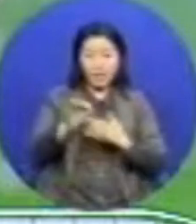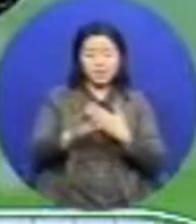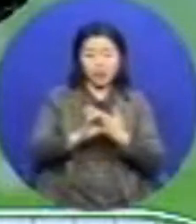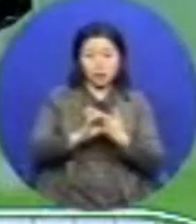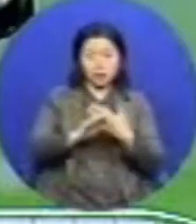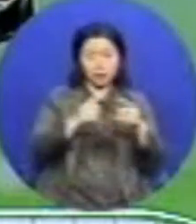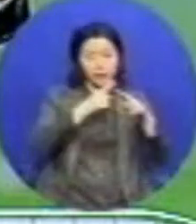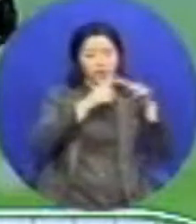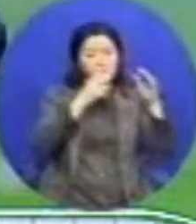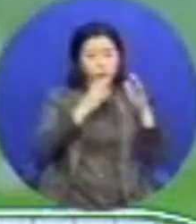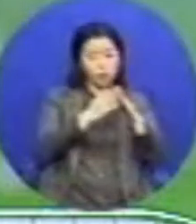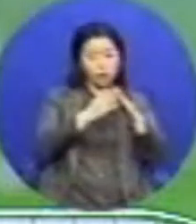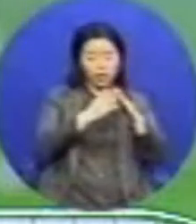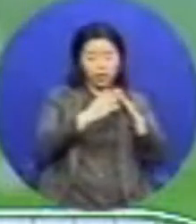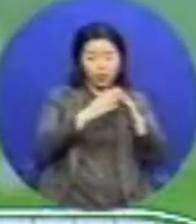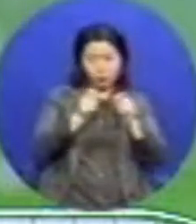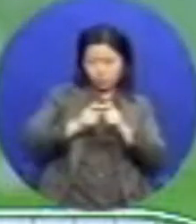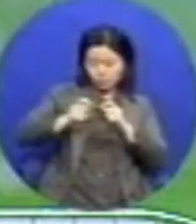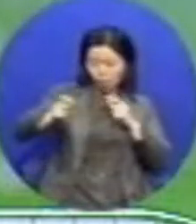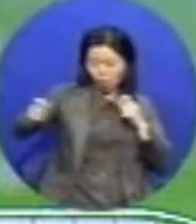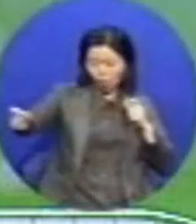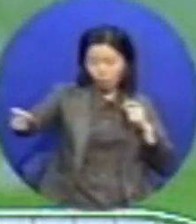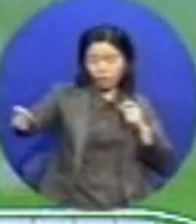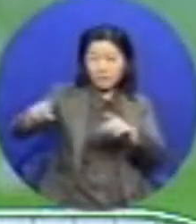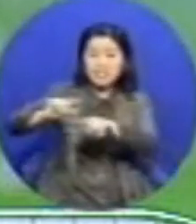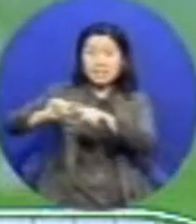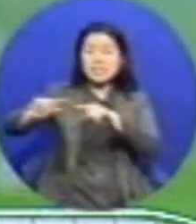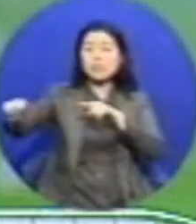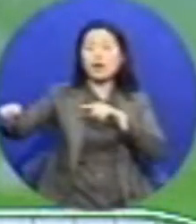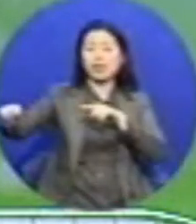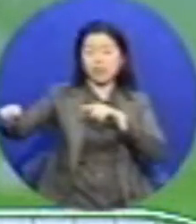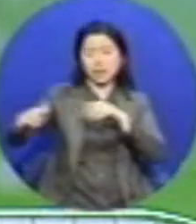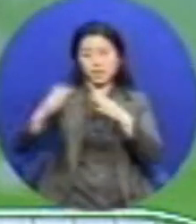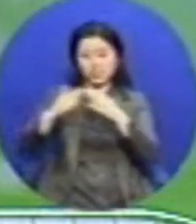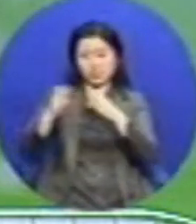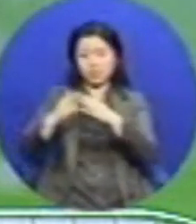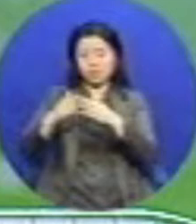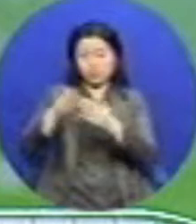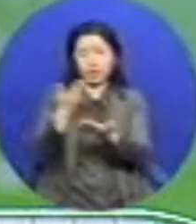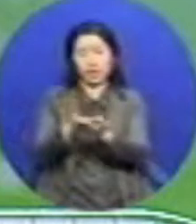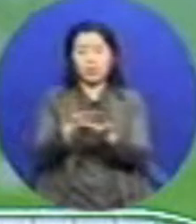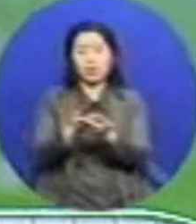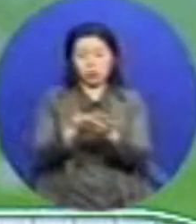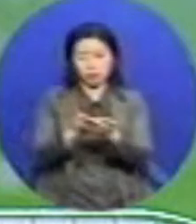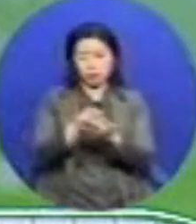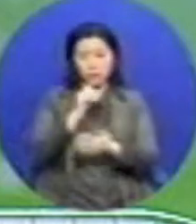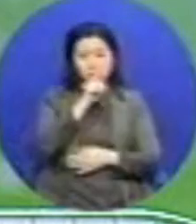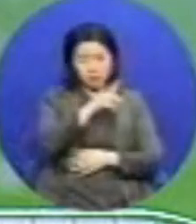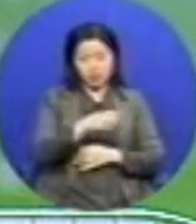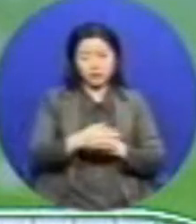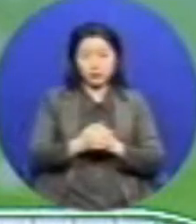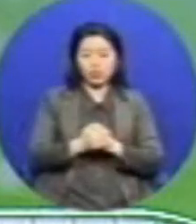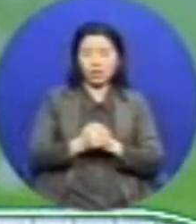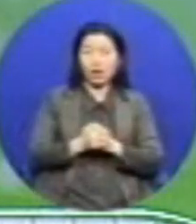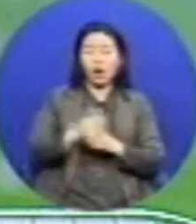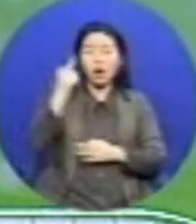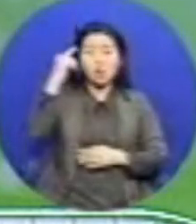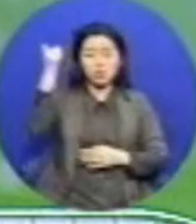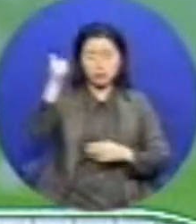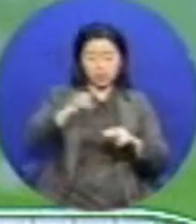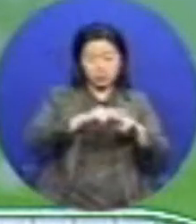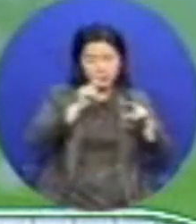먼 지방에 다가 집을 하나 마련해 주십시오 그러 들이에요 목사님의 은퇴 하시고 난 다음에